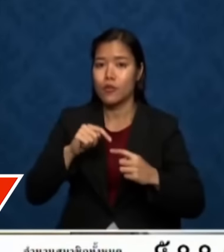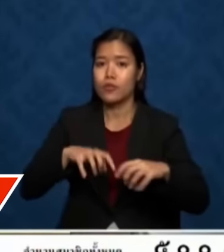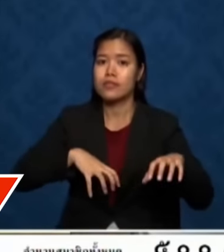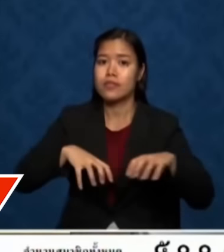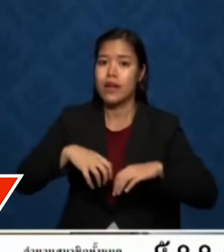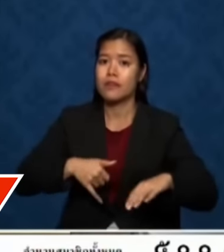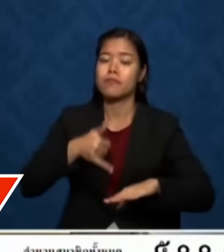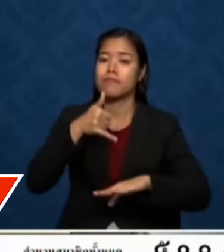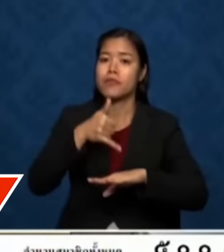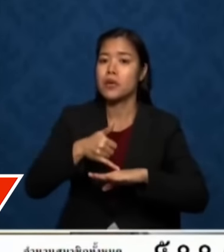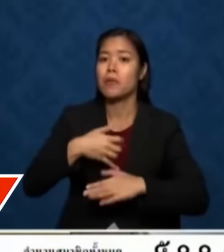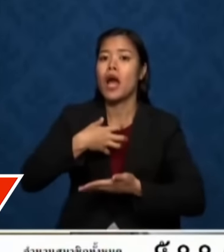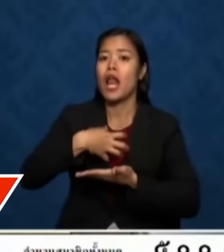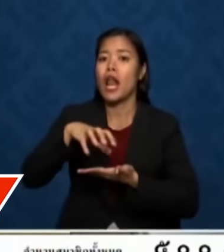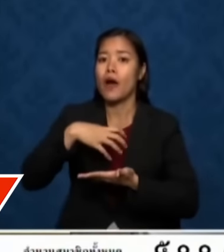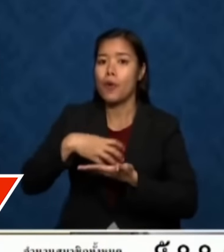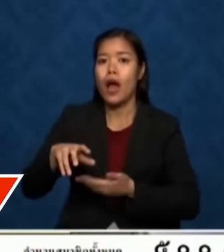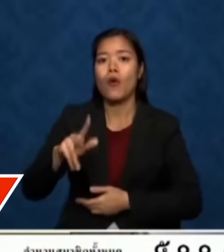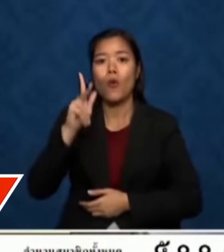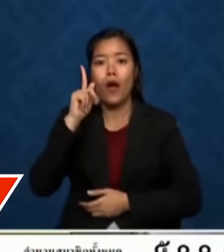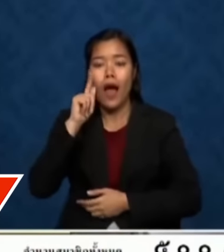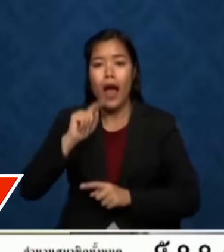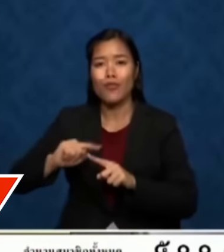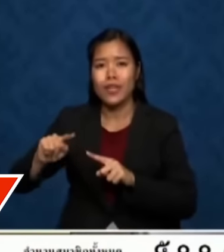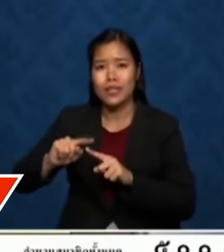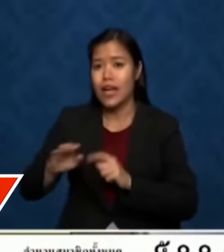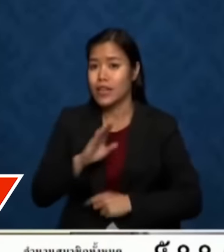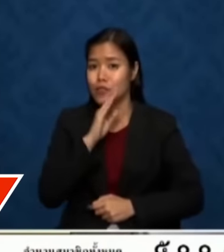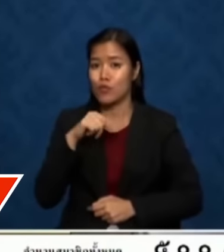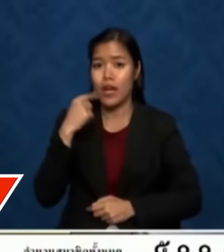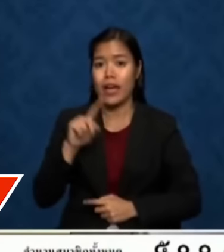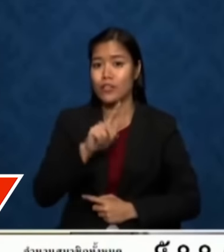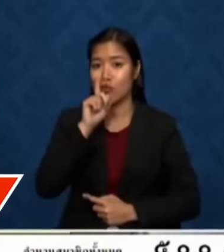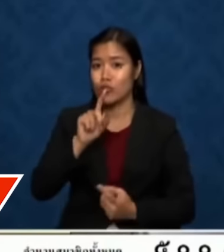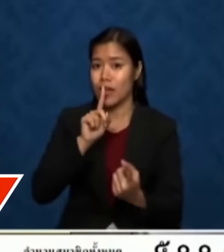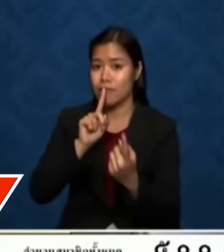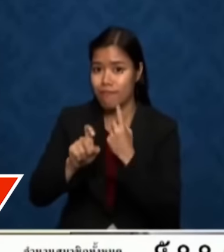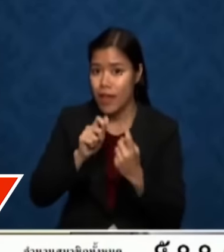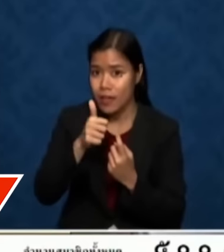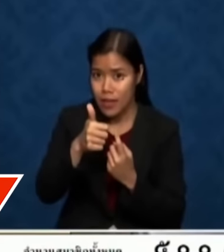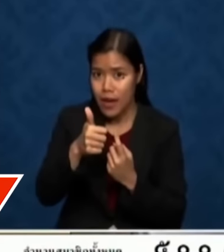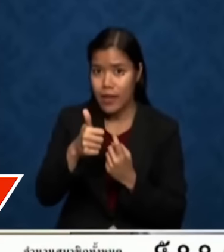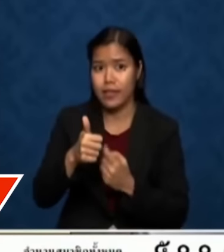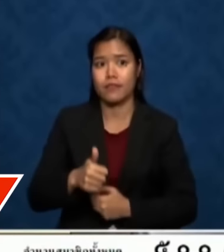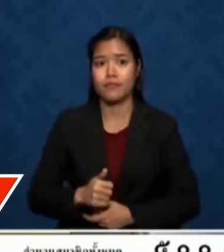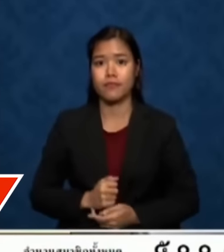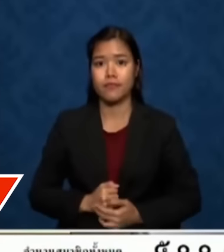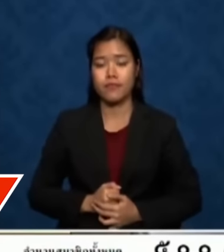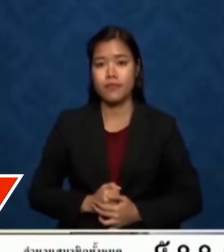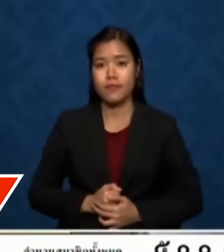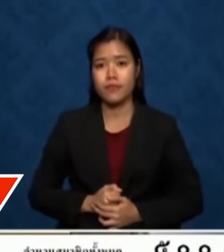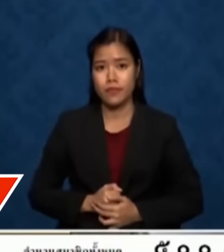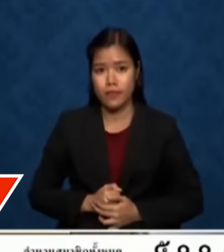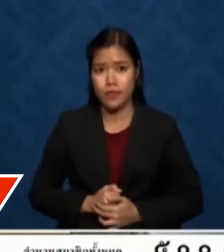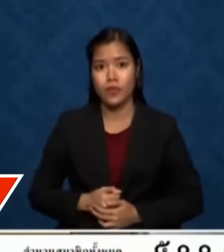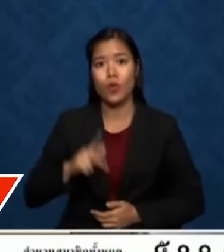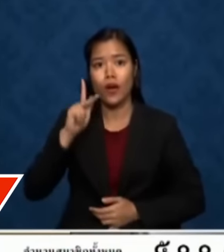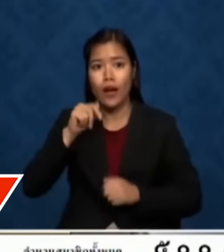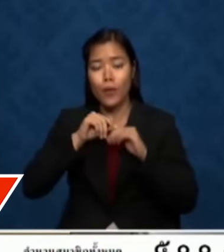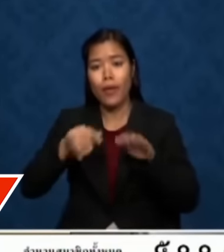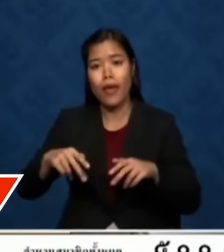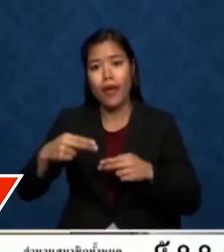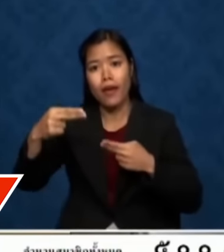ให้เรื่องมันกระจ่างตอบข้อซักถามให้สิ้นสงสัยทำไมท่านไม่ใช้สื่อสาธารณะสื่อรัฐให้